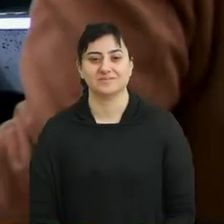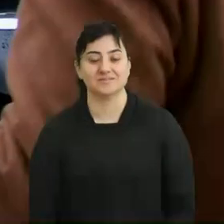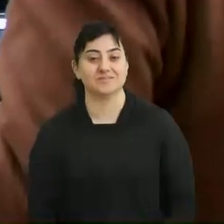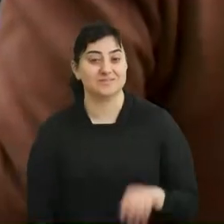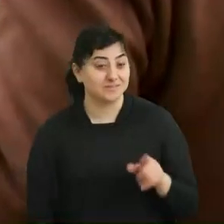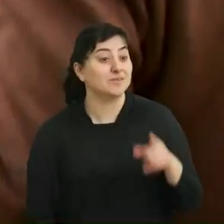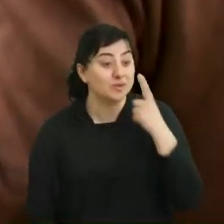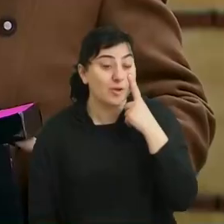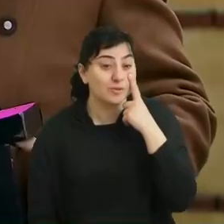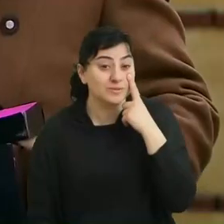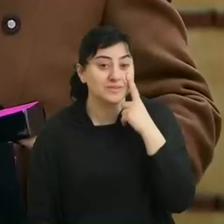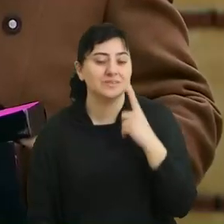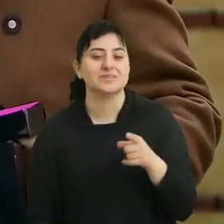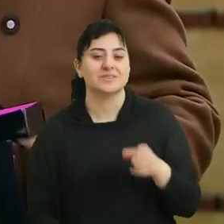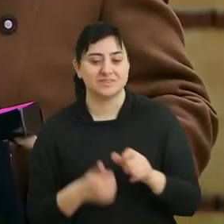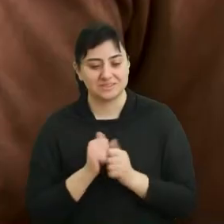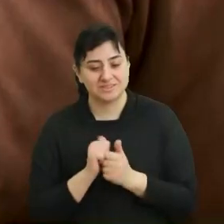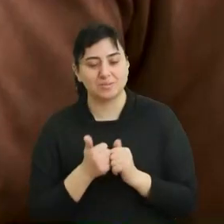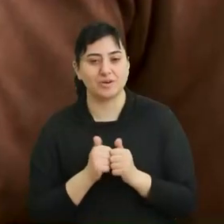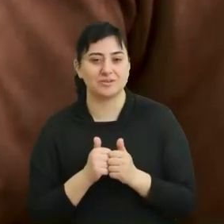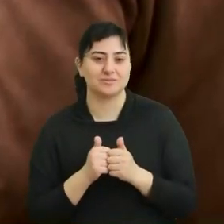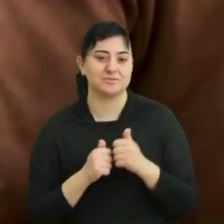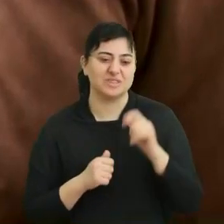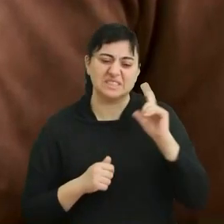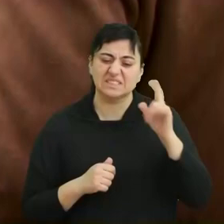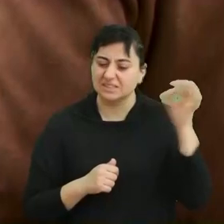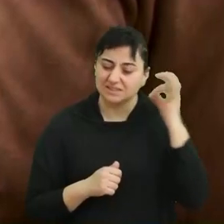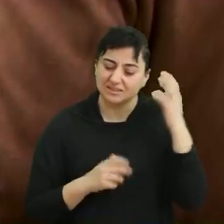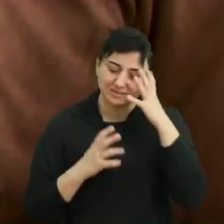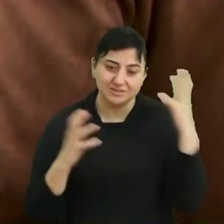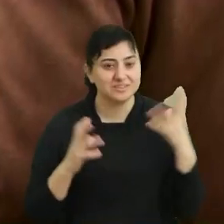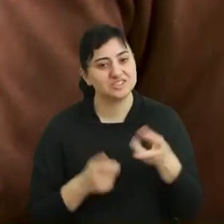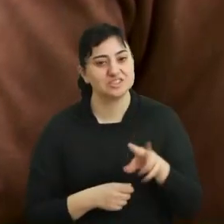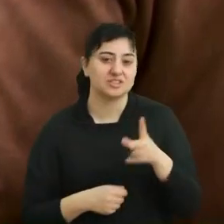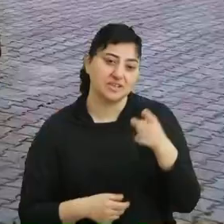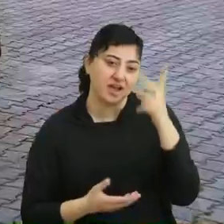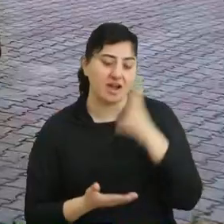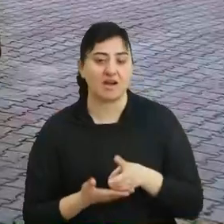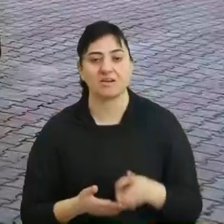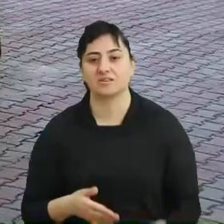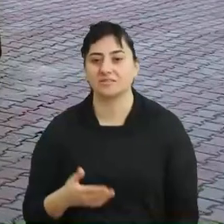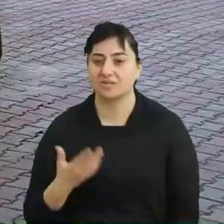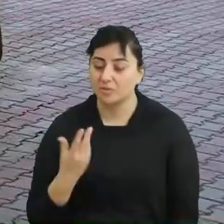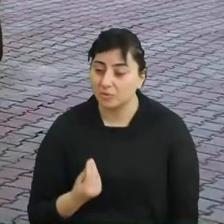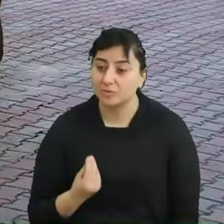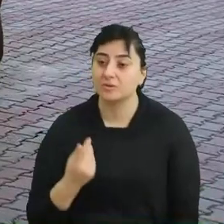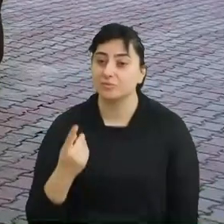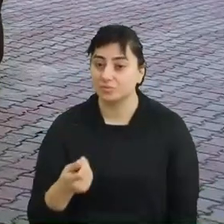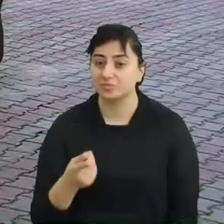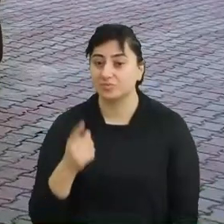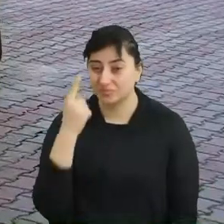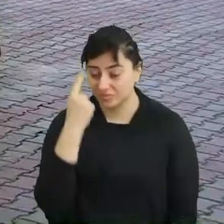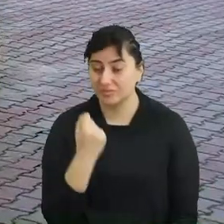İşte görüyorsunuz değil mi efendim? Ya spor yaparsın ya da zilin gürültüsünü çekersin. Karar senin. Ha. Yani bu